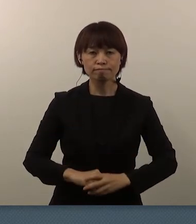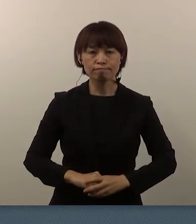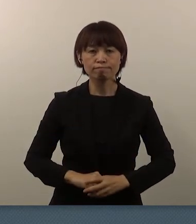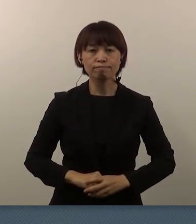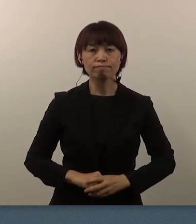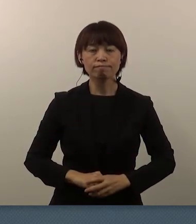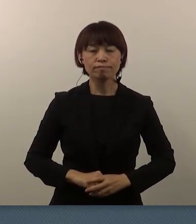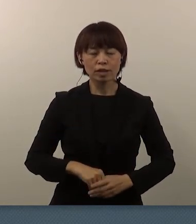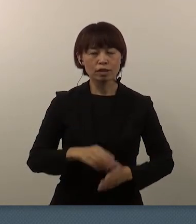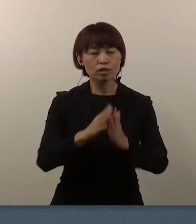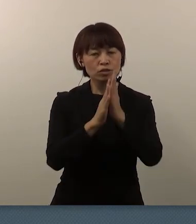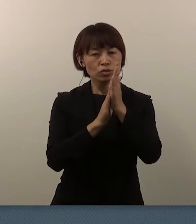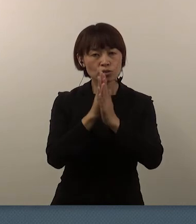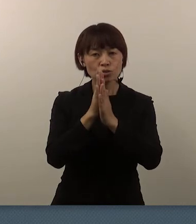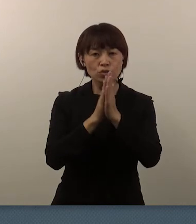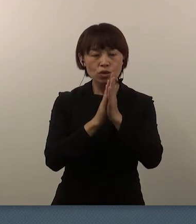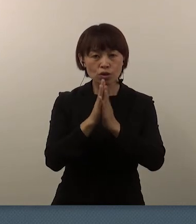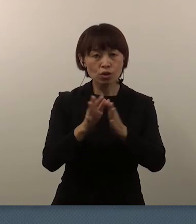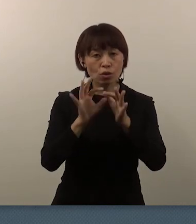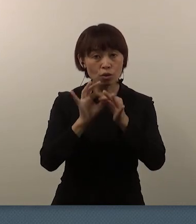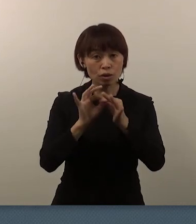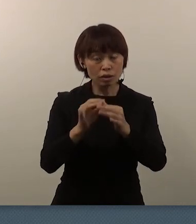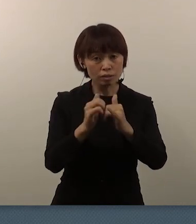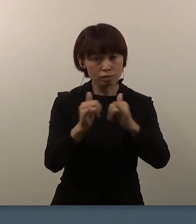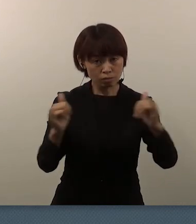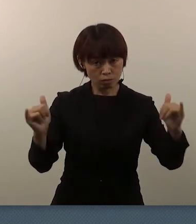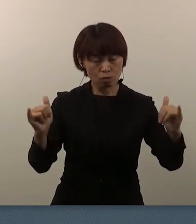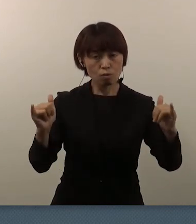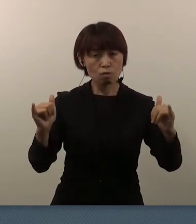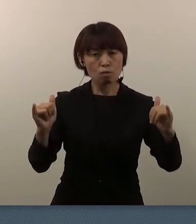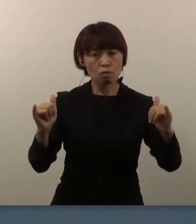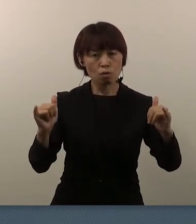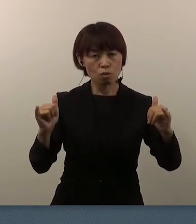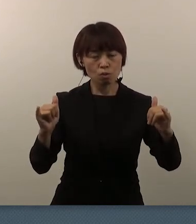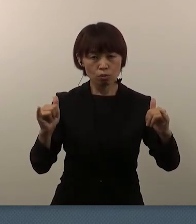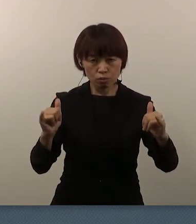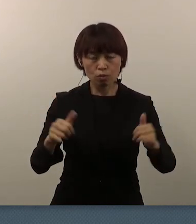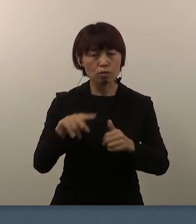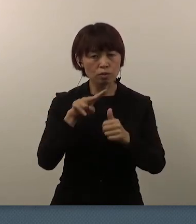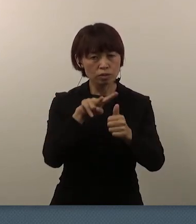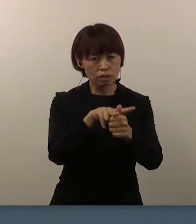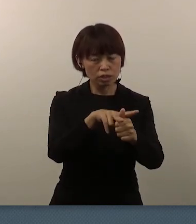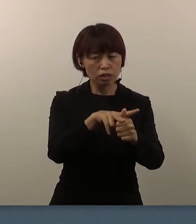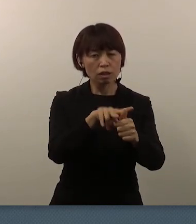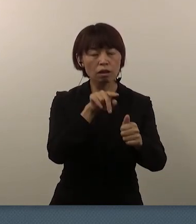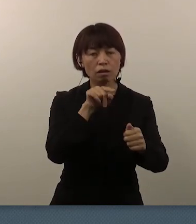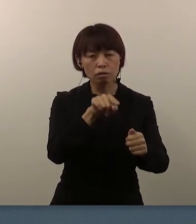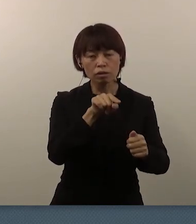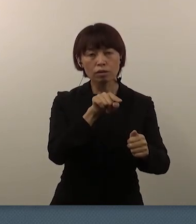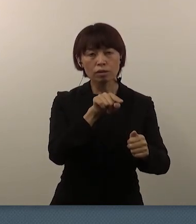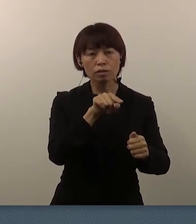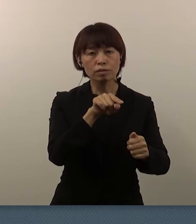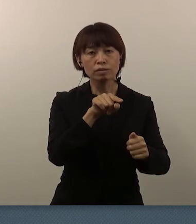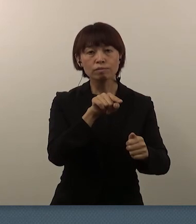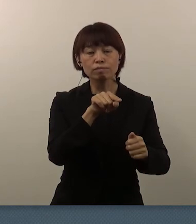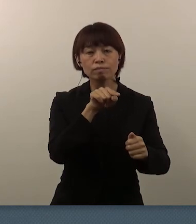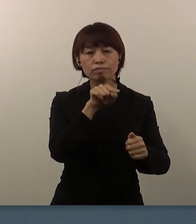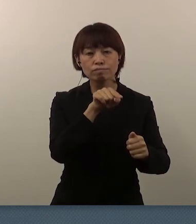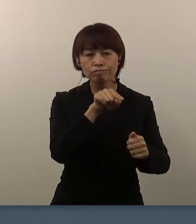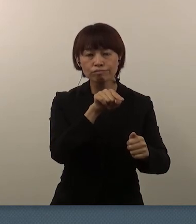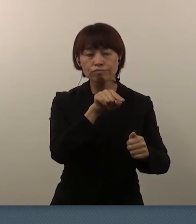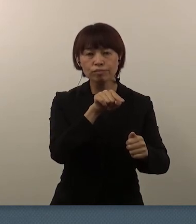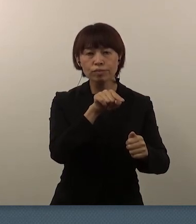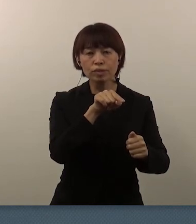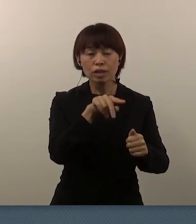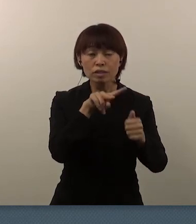ああいう宗教にまつわるそういう人たちの死刑っていうのは、そのこと自体